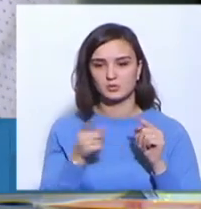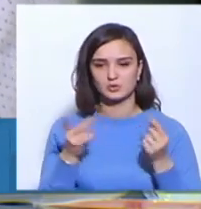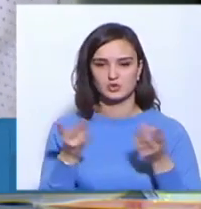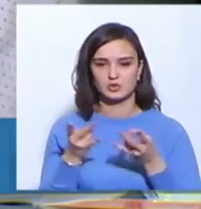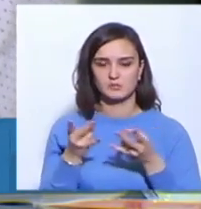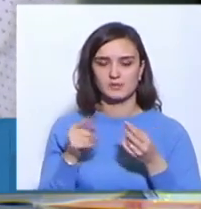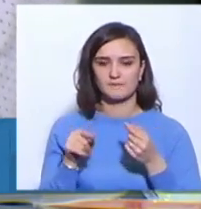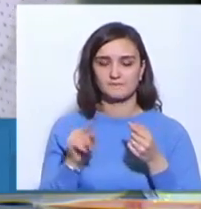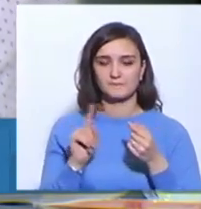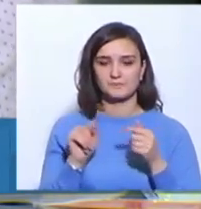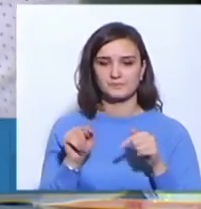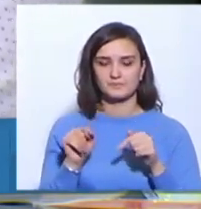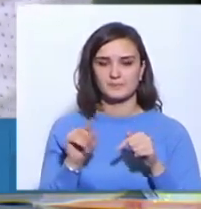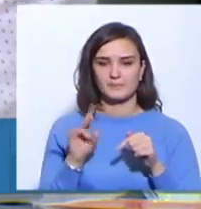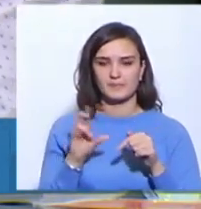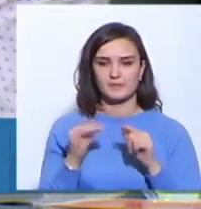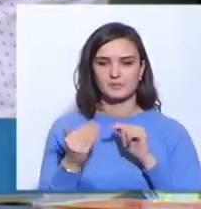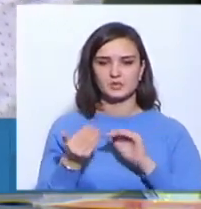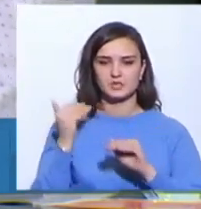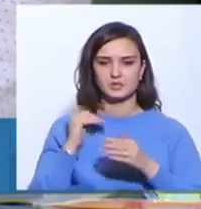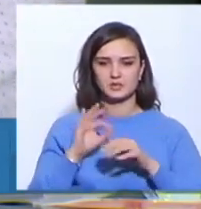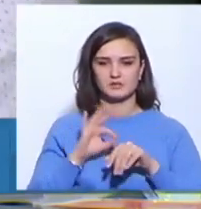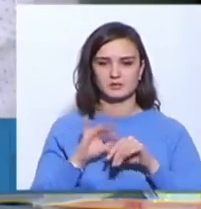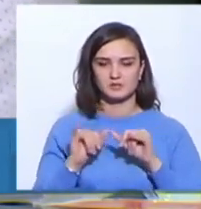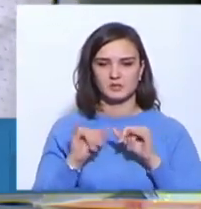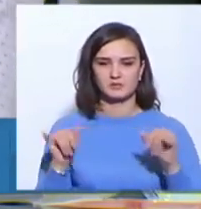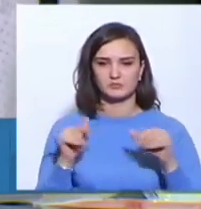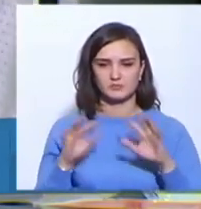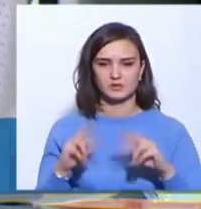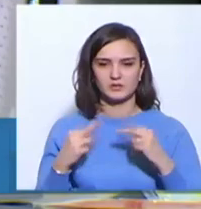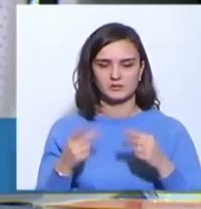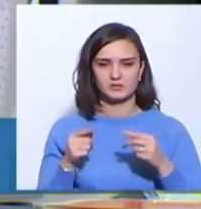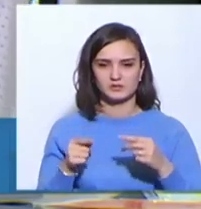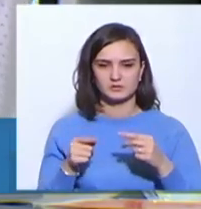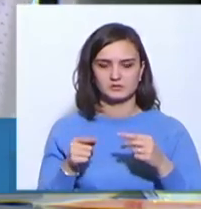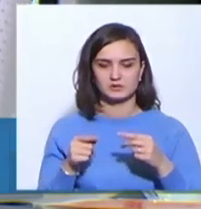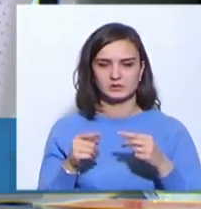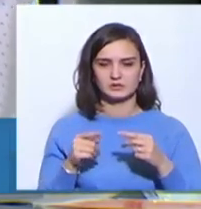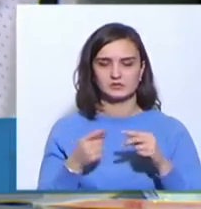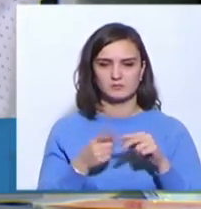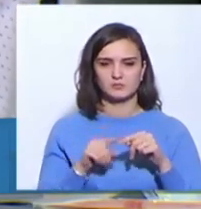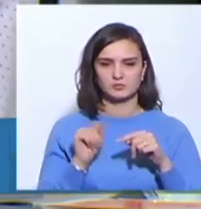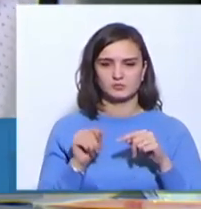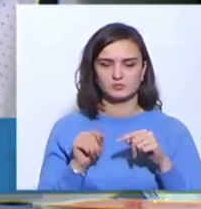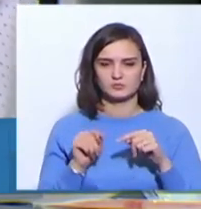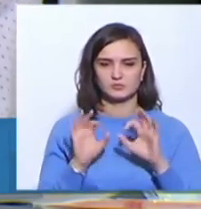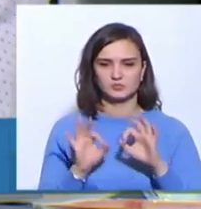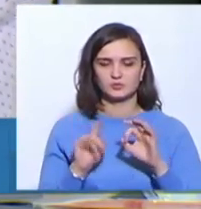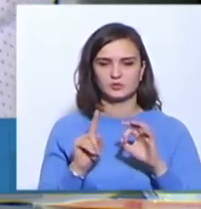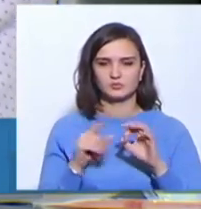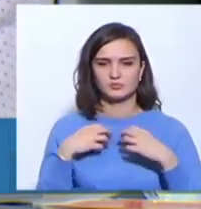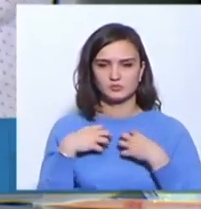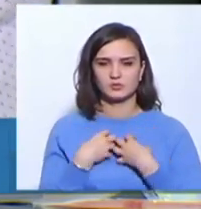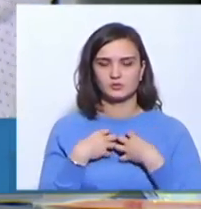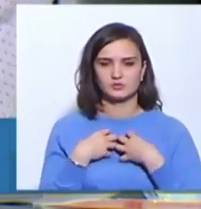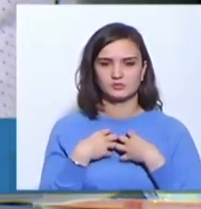ჭირდება, რომ კიბოს წინარე დაავადებიდან გადავიდეს უკვე კიბოში. აბსოლუტურად სწორია, რომ